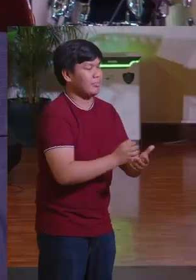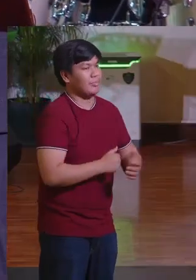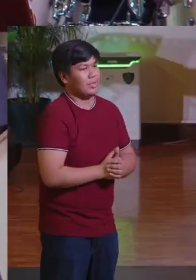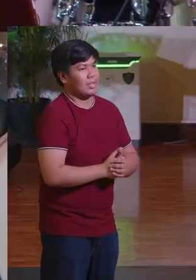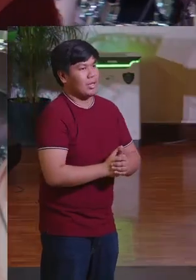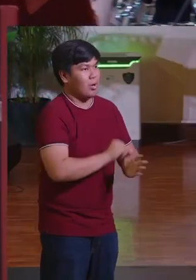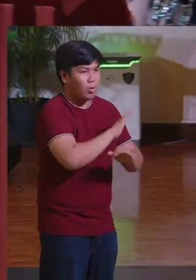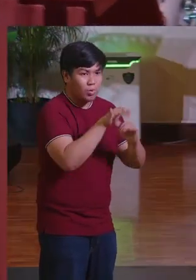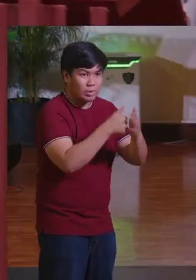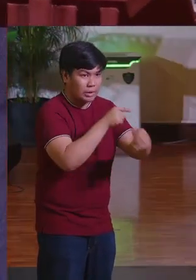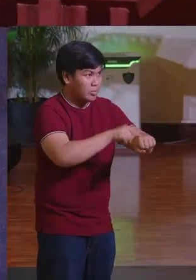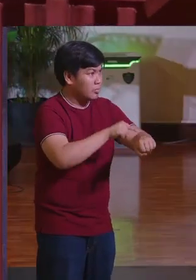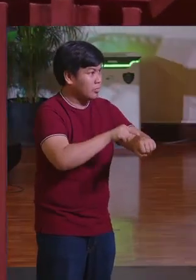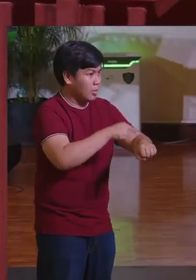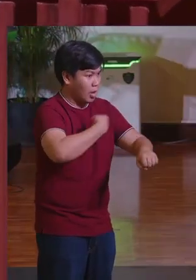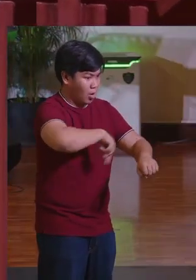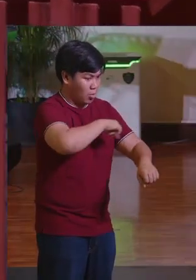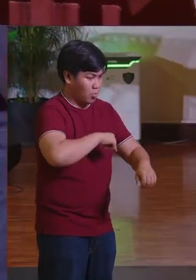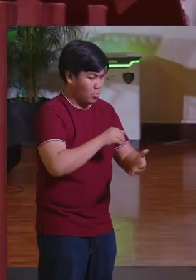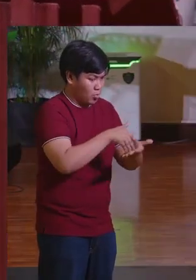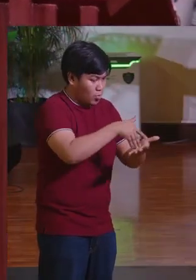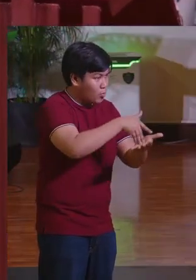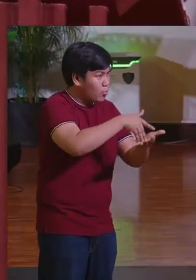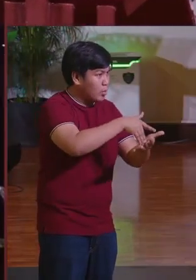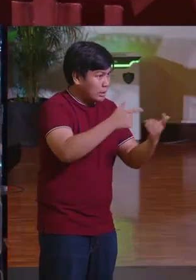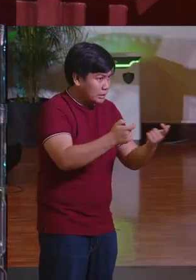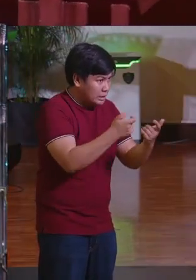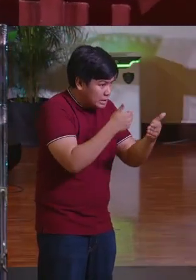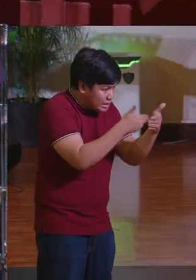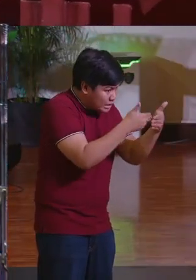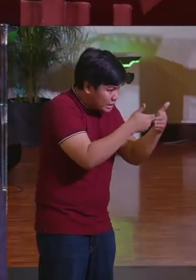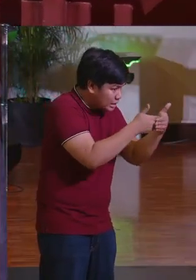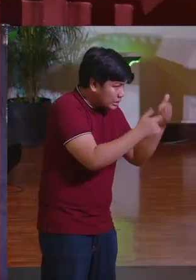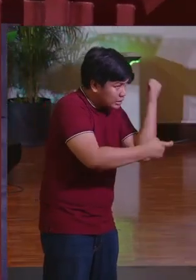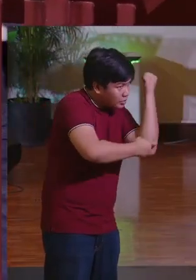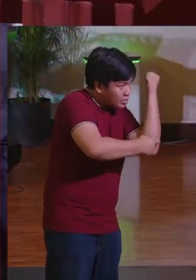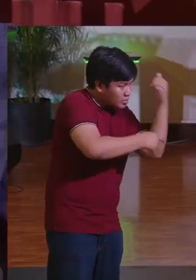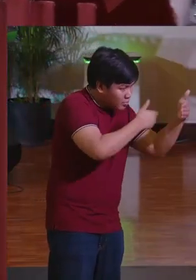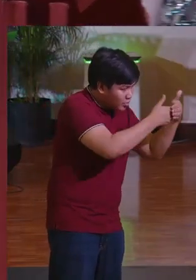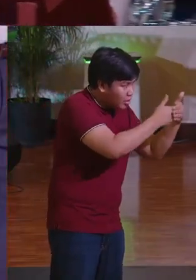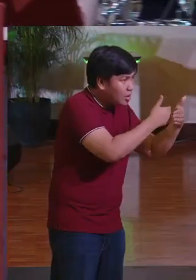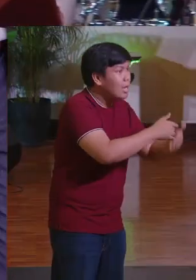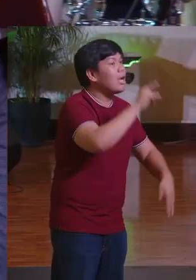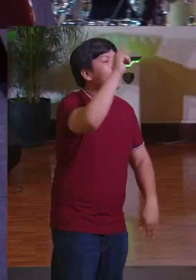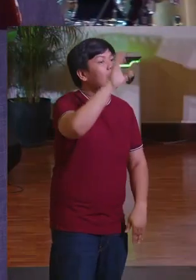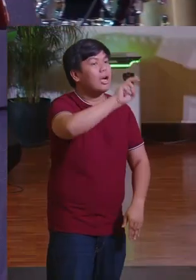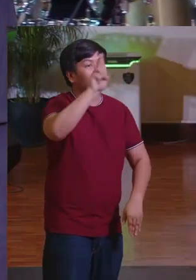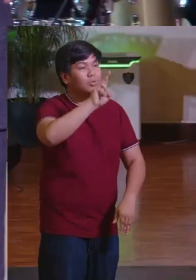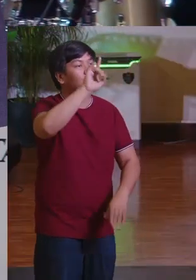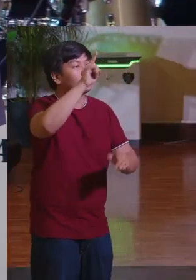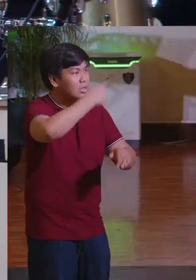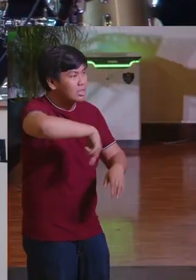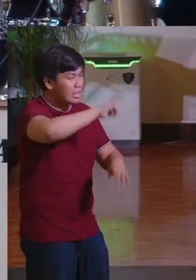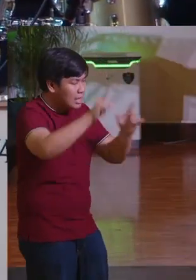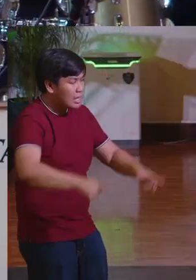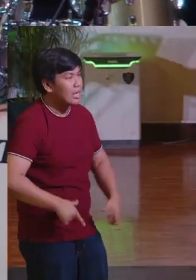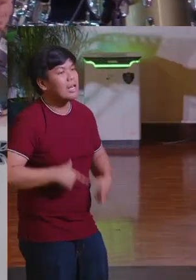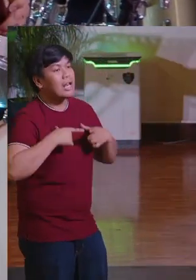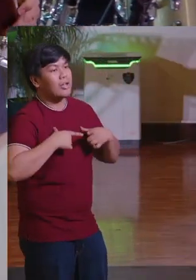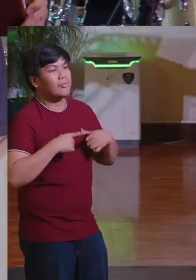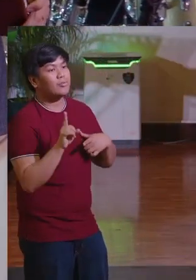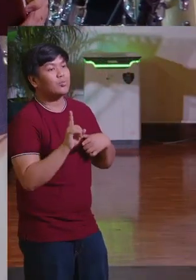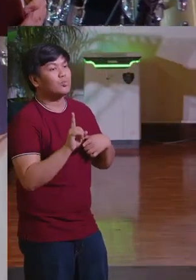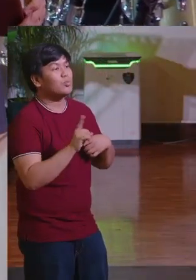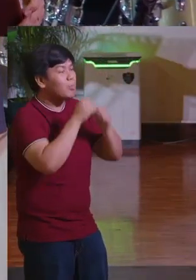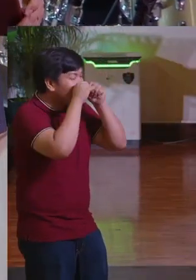the moment na tayo ay sumurrender, gagamitin niya po ang kwento ng iyong buhay upang i-bless ang ibang bagay, ang ibang